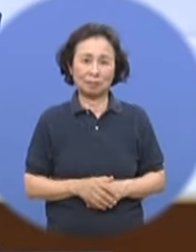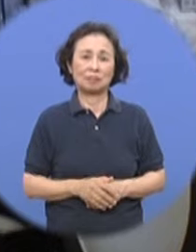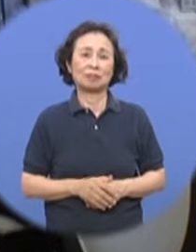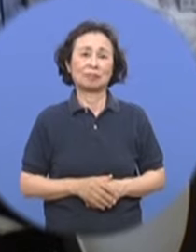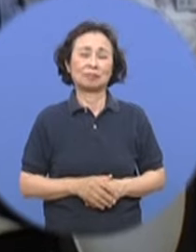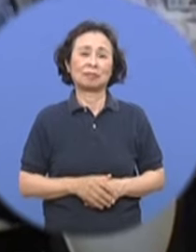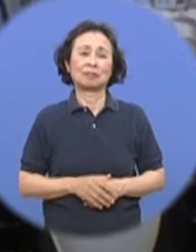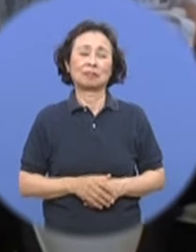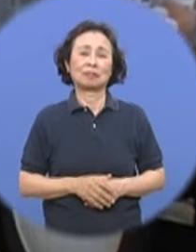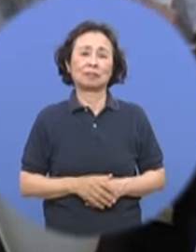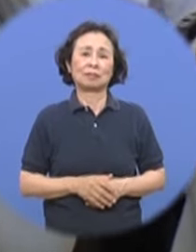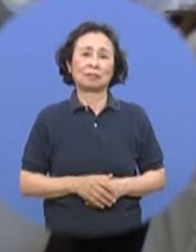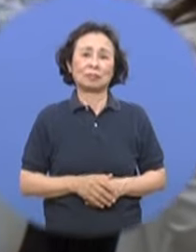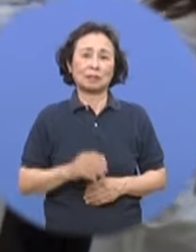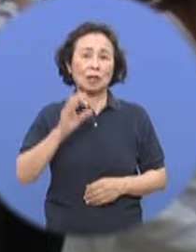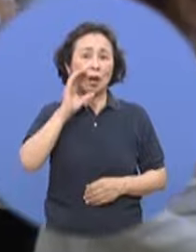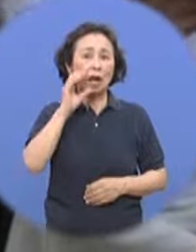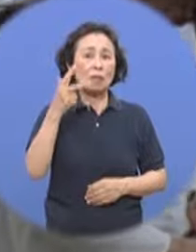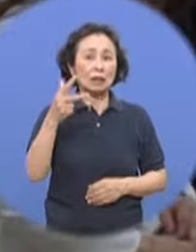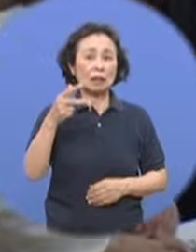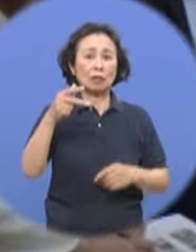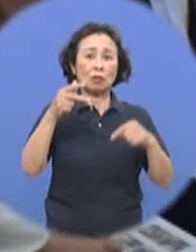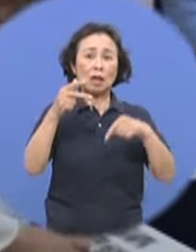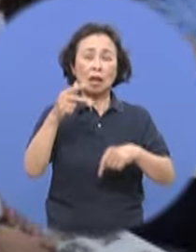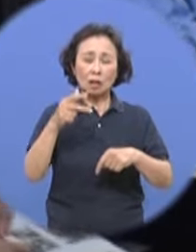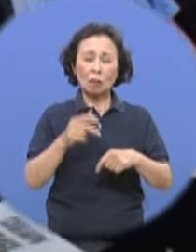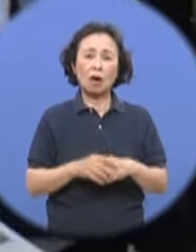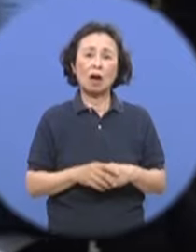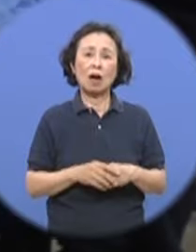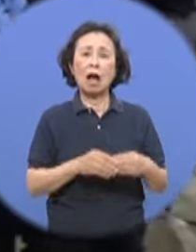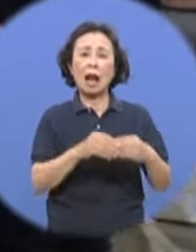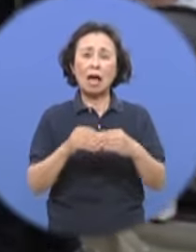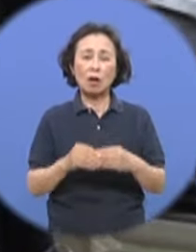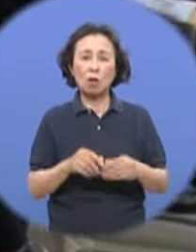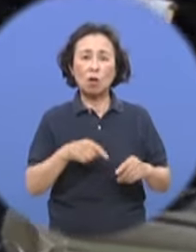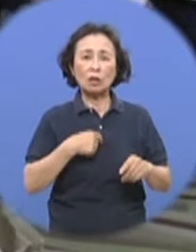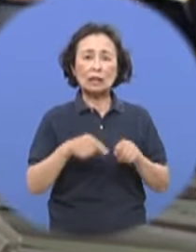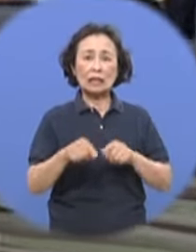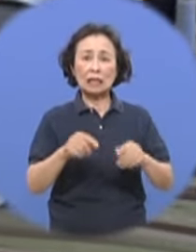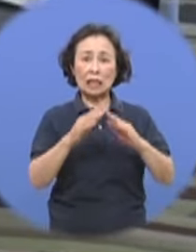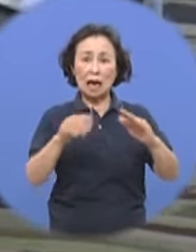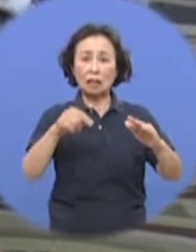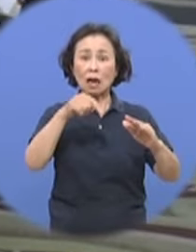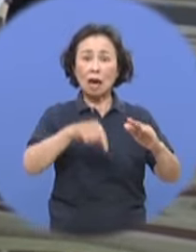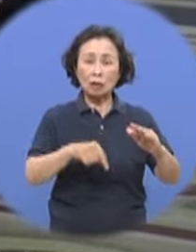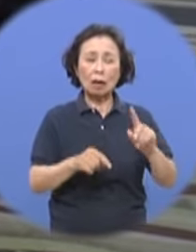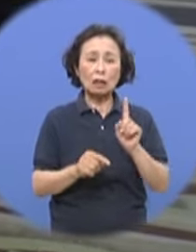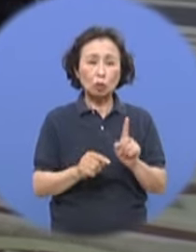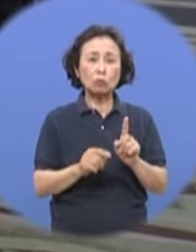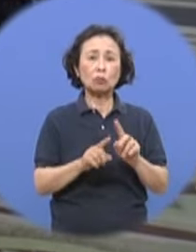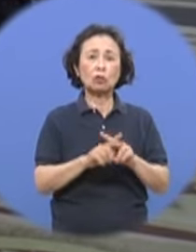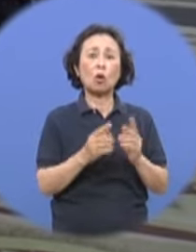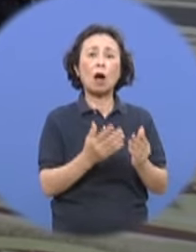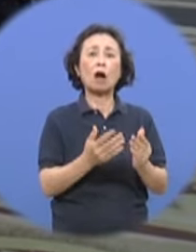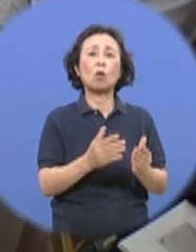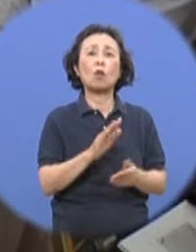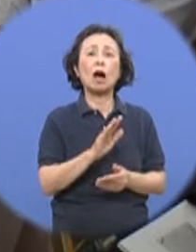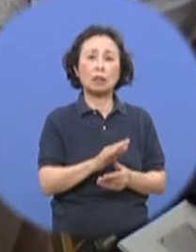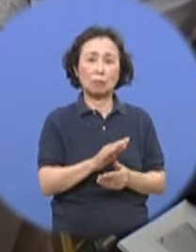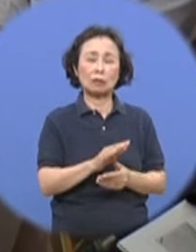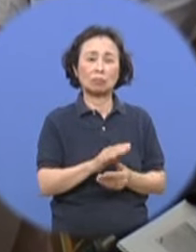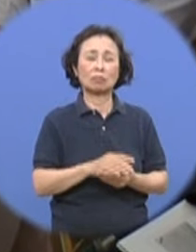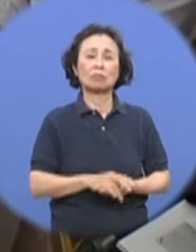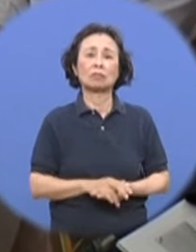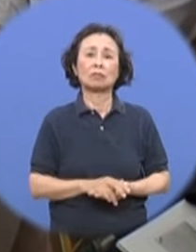業なんです。和歌山市内で言いますと連合自治会には一つ小学校があるんです。あるいは小学校区が連合自治会なん